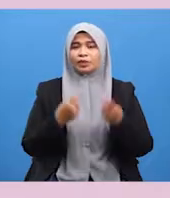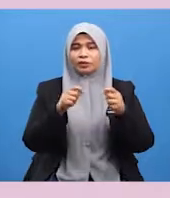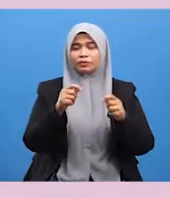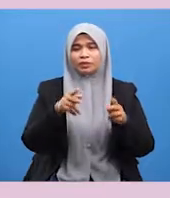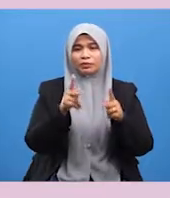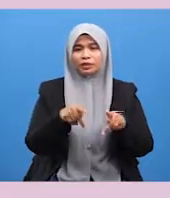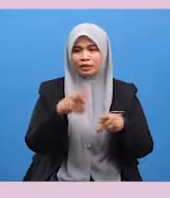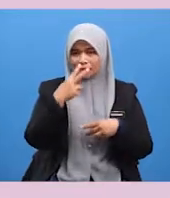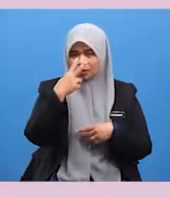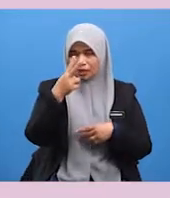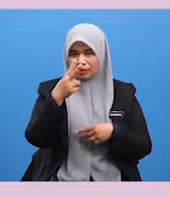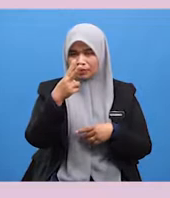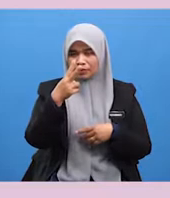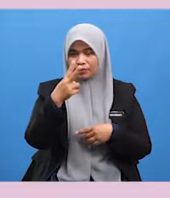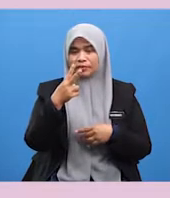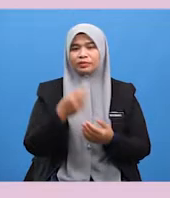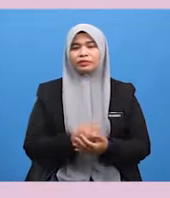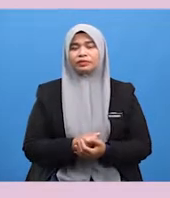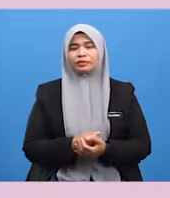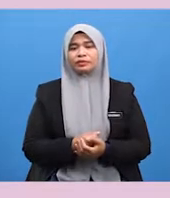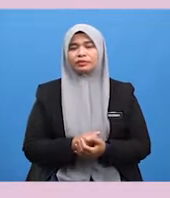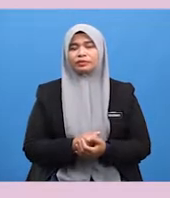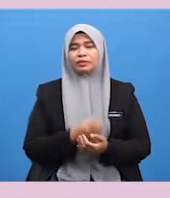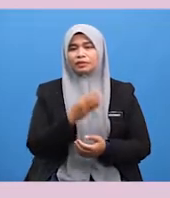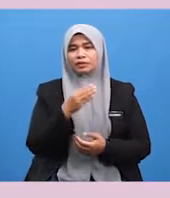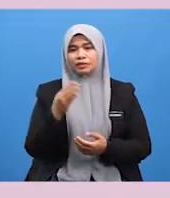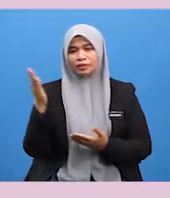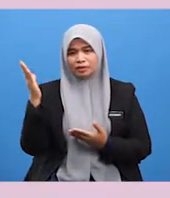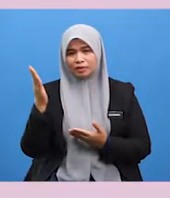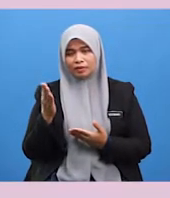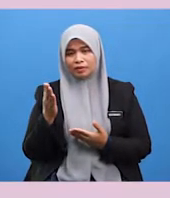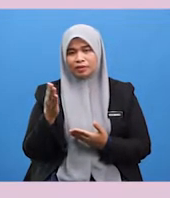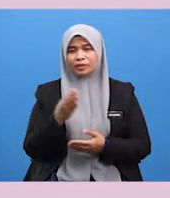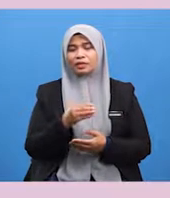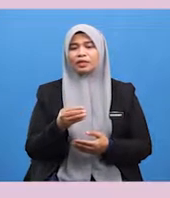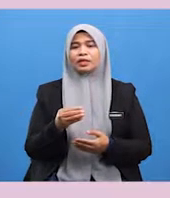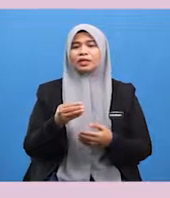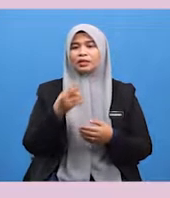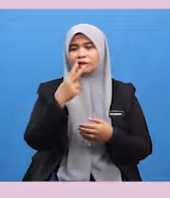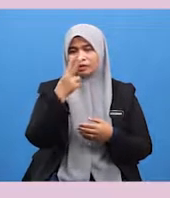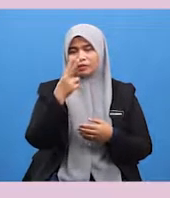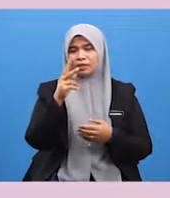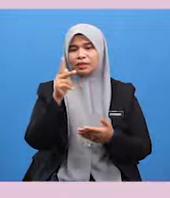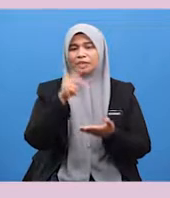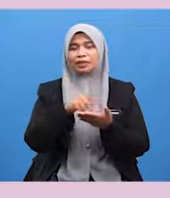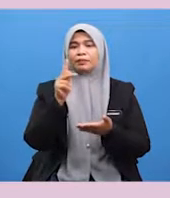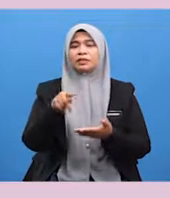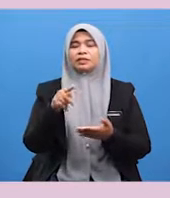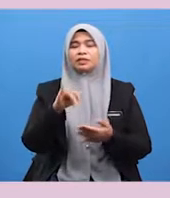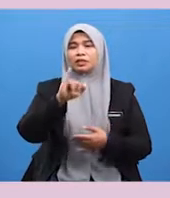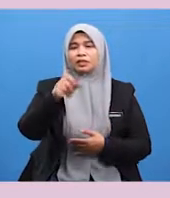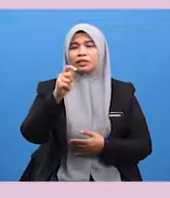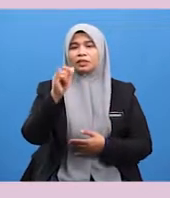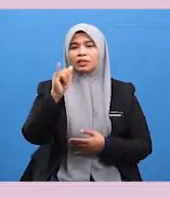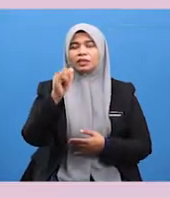Cuba pelajar amati audio ini dan sekali lagi mohon pelajar semua mengenal pasti jati diri